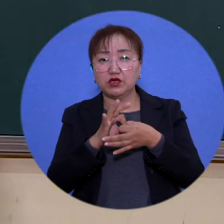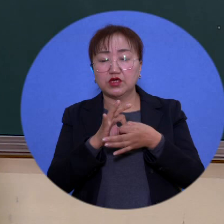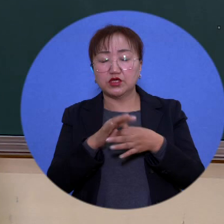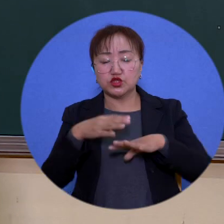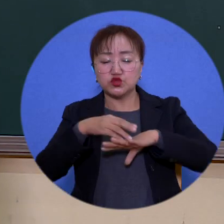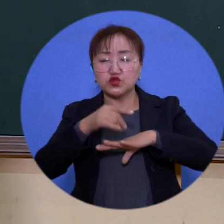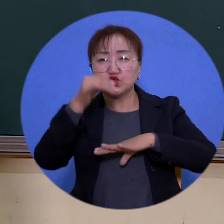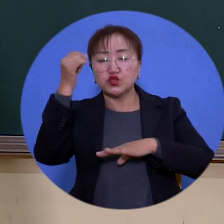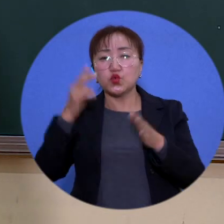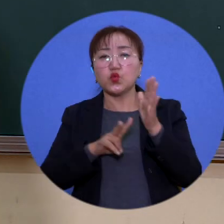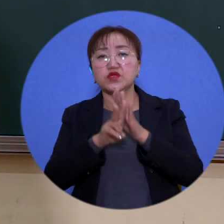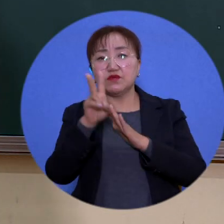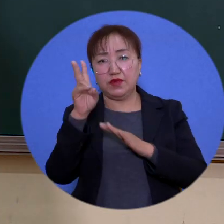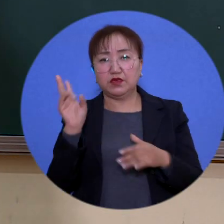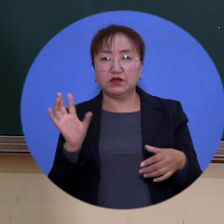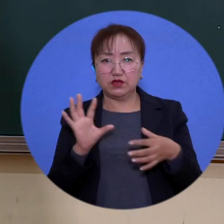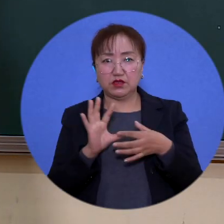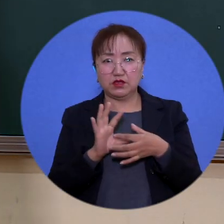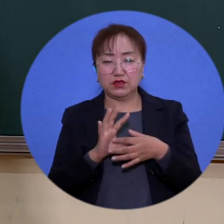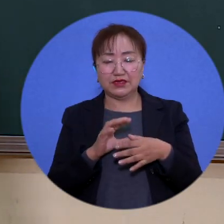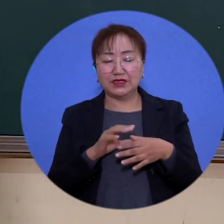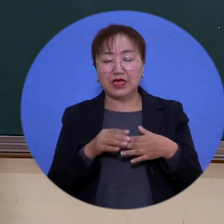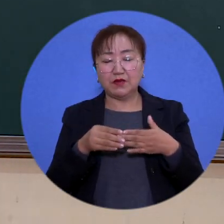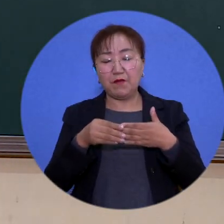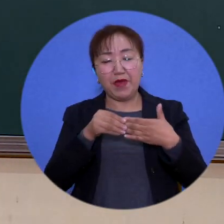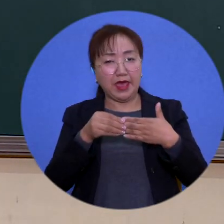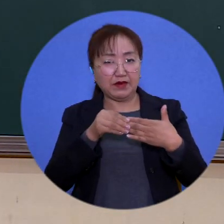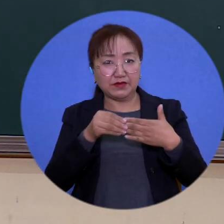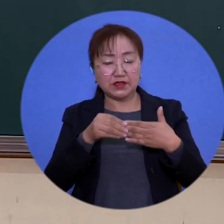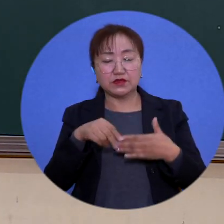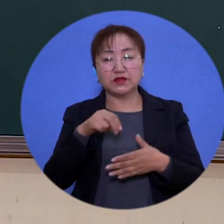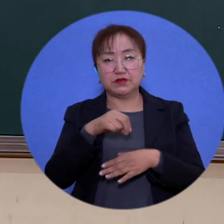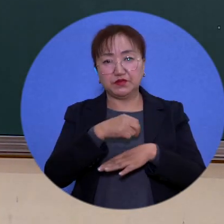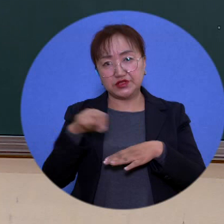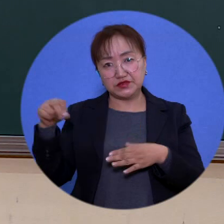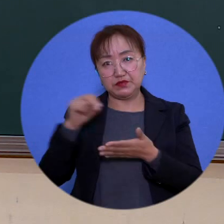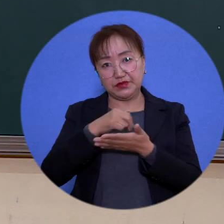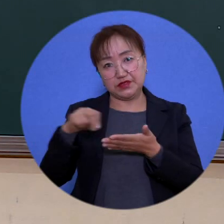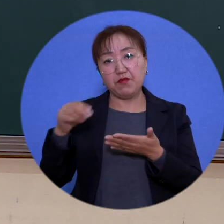ལུགུགས གལན སྤུགས དེ སུགས སྤུང བྱེད པའི ནང མིར ནང དུང